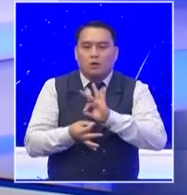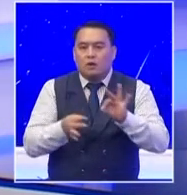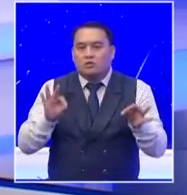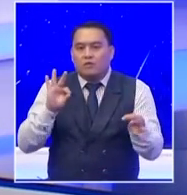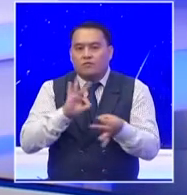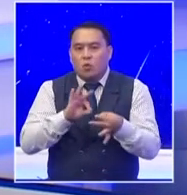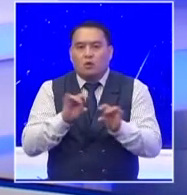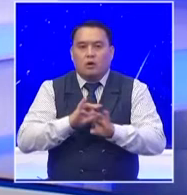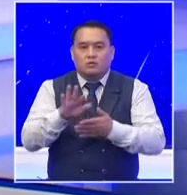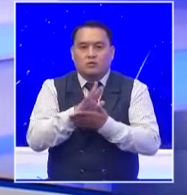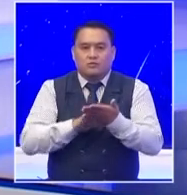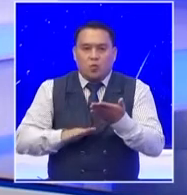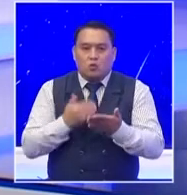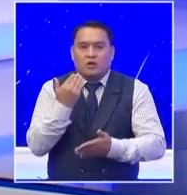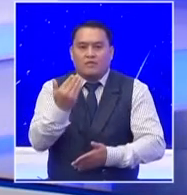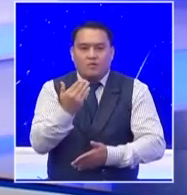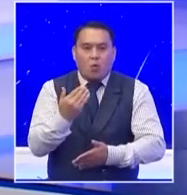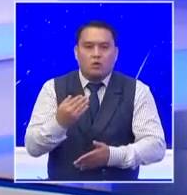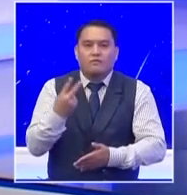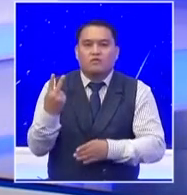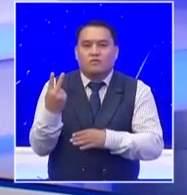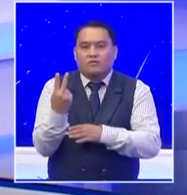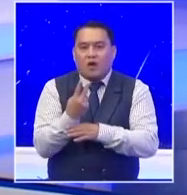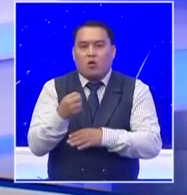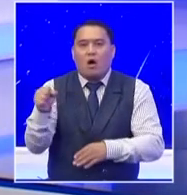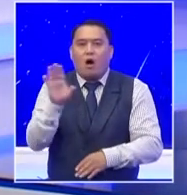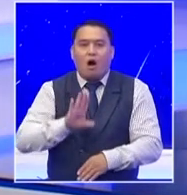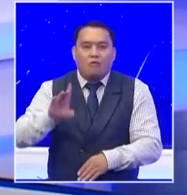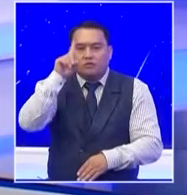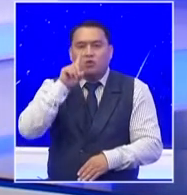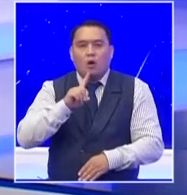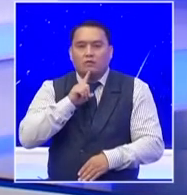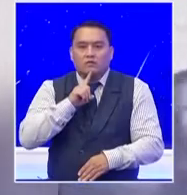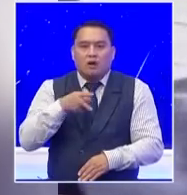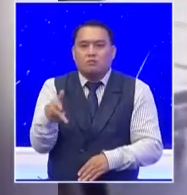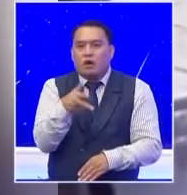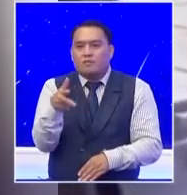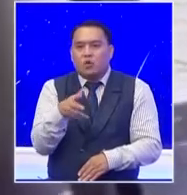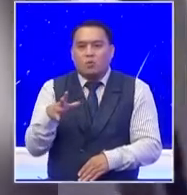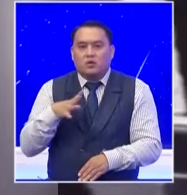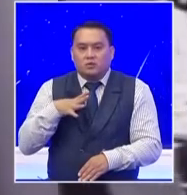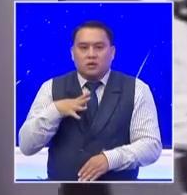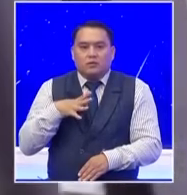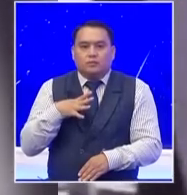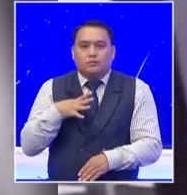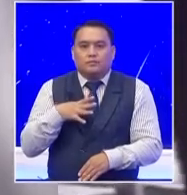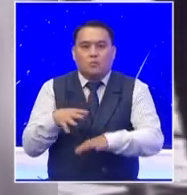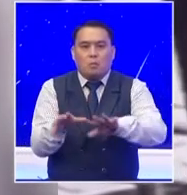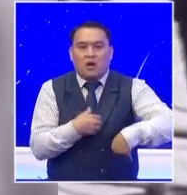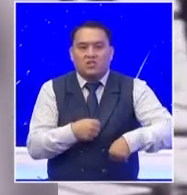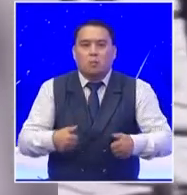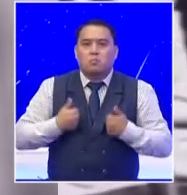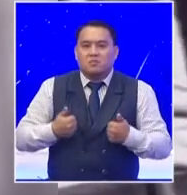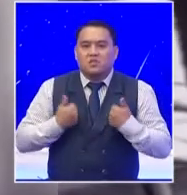инцидента, передает корреспондент Тенгри Ньюс. Напомним, что вечером 2 августа в объектив камеры видеонаблюдения попала попытка